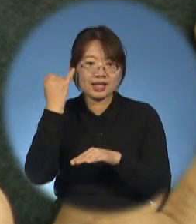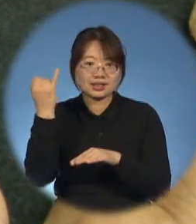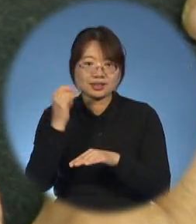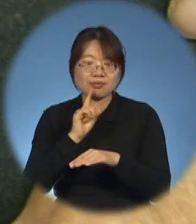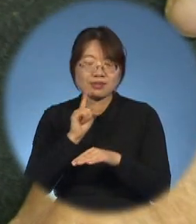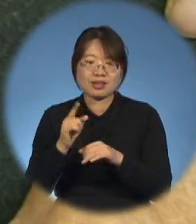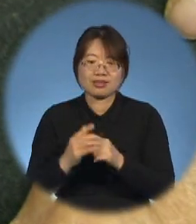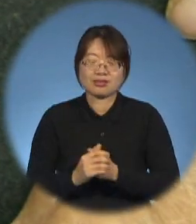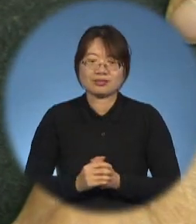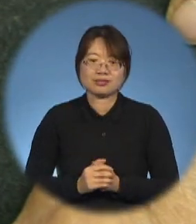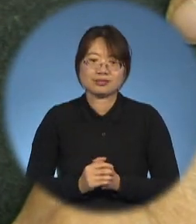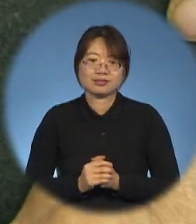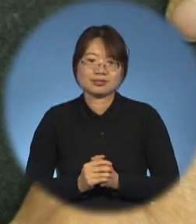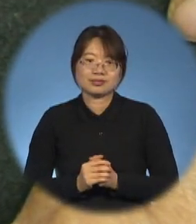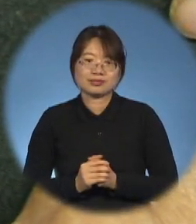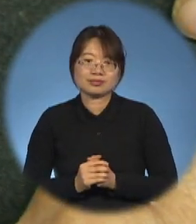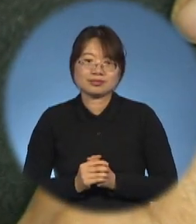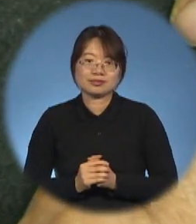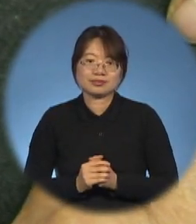하네요